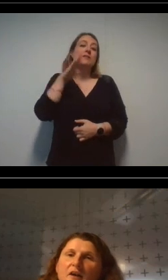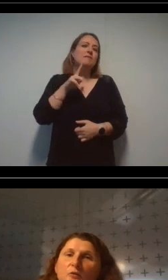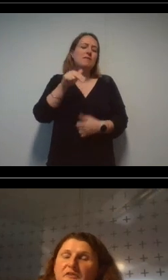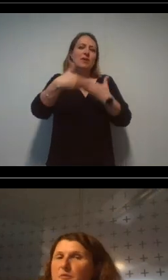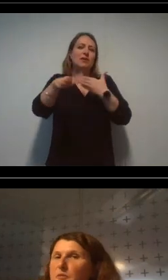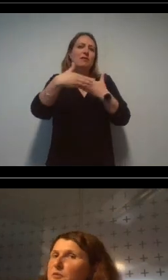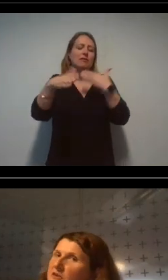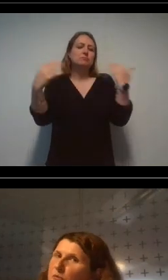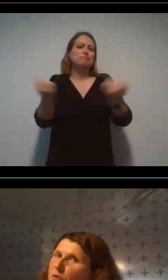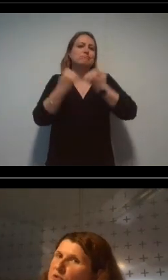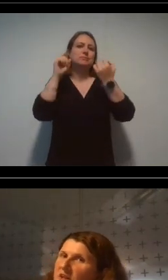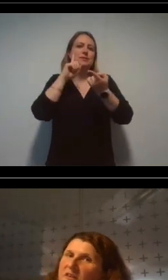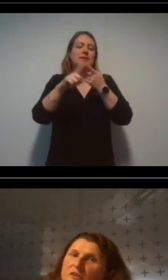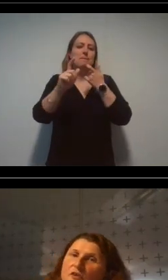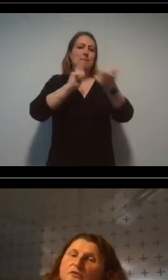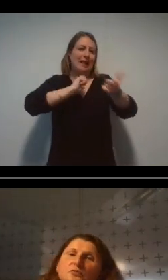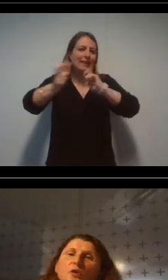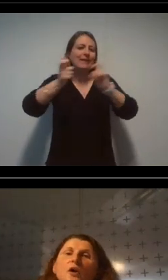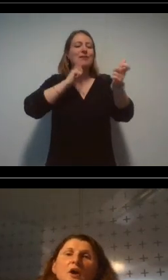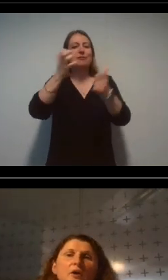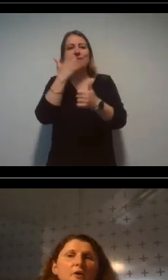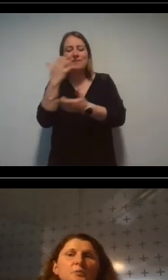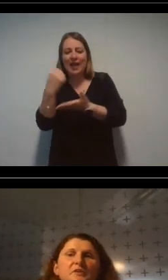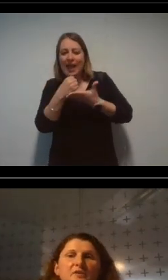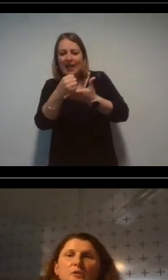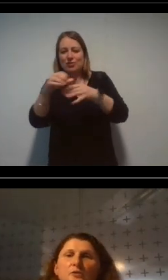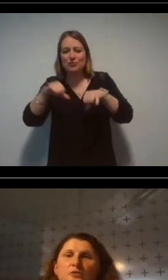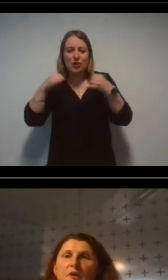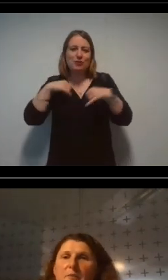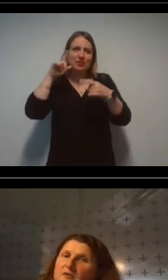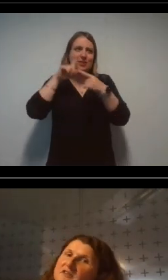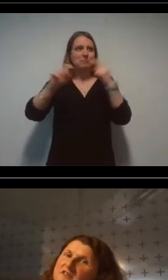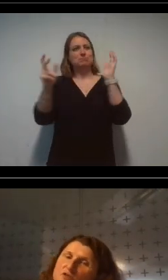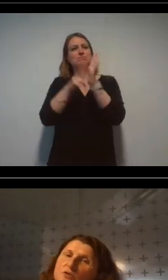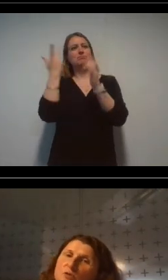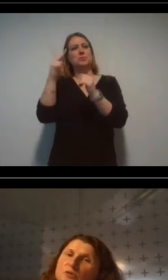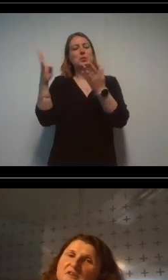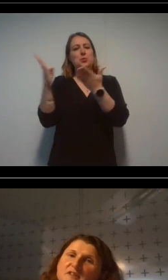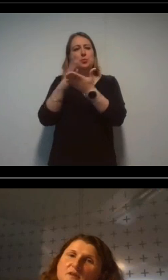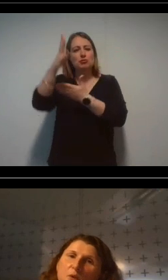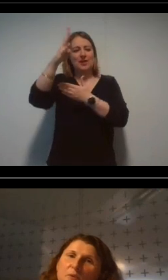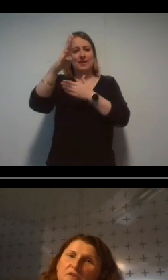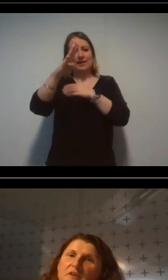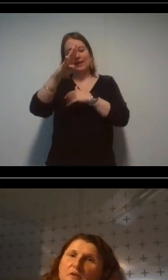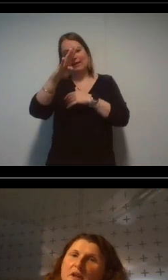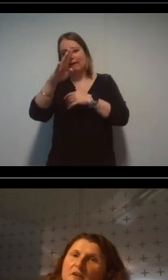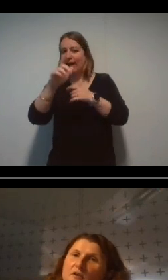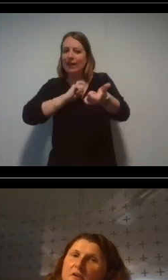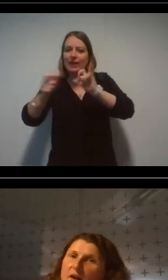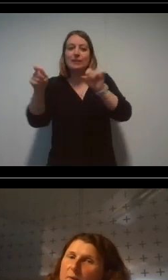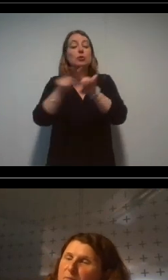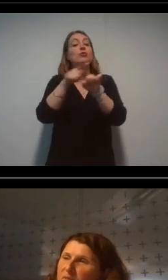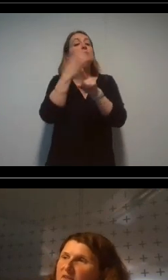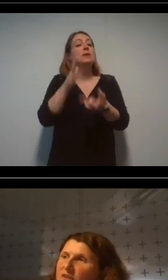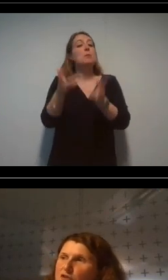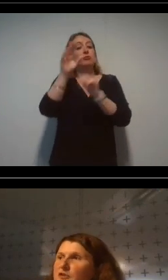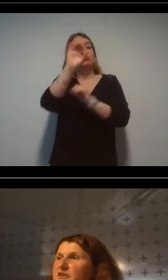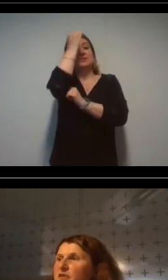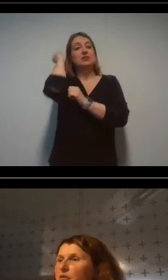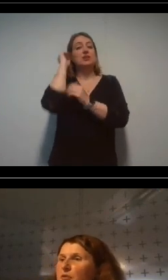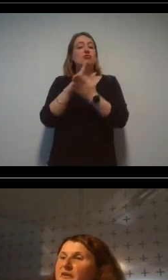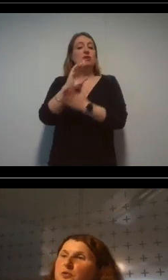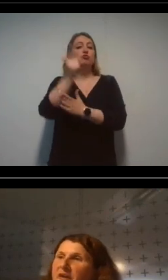jeune à confirmer peut-être son projet d'alternance ou peut-être sur la période des stages de seconde aussi, proposer l'accueil